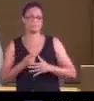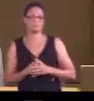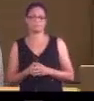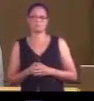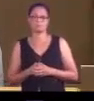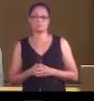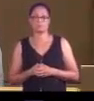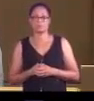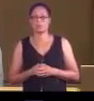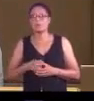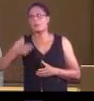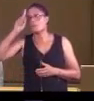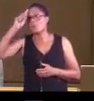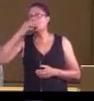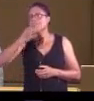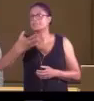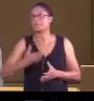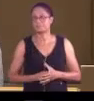détails?